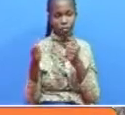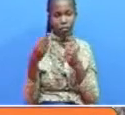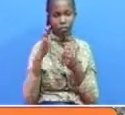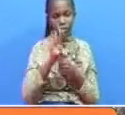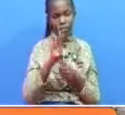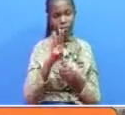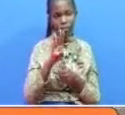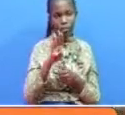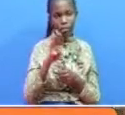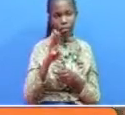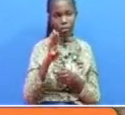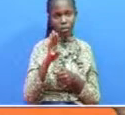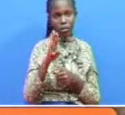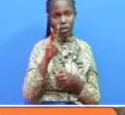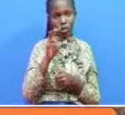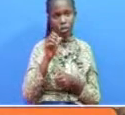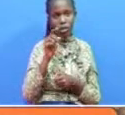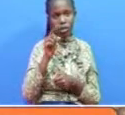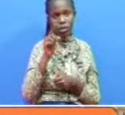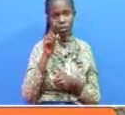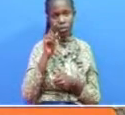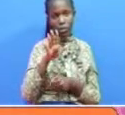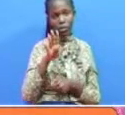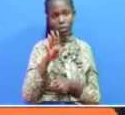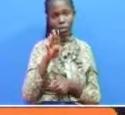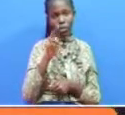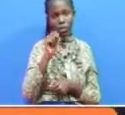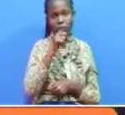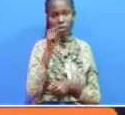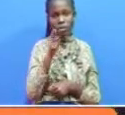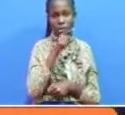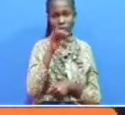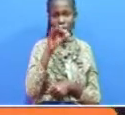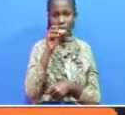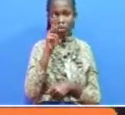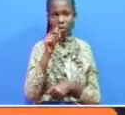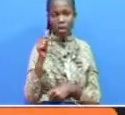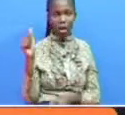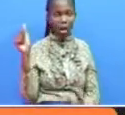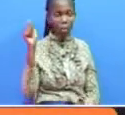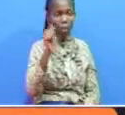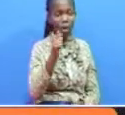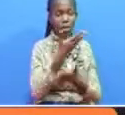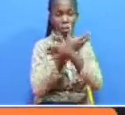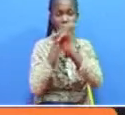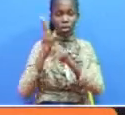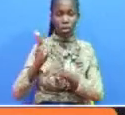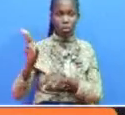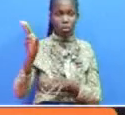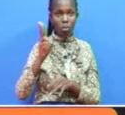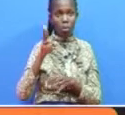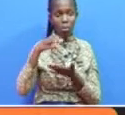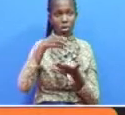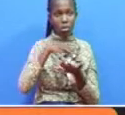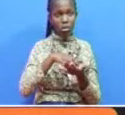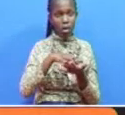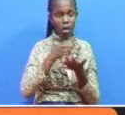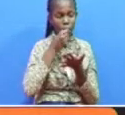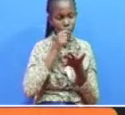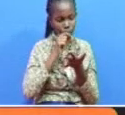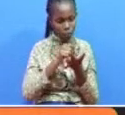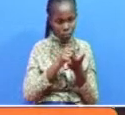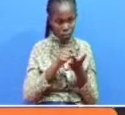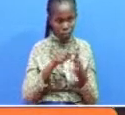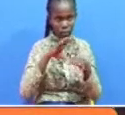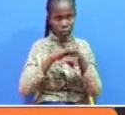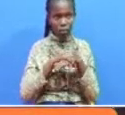mwiwakana, mwakani wangilile na kumina itano, Nzioka waita unolo otilo ni Musumbi Uhuru Kenyatta, kwasa mwana wa mwandiki